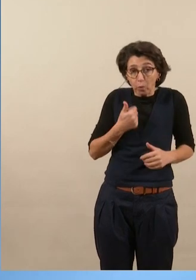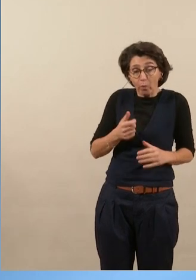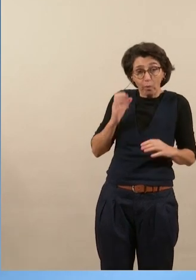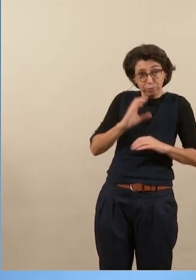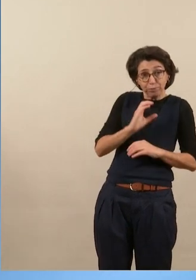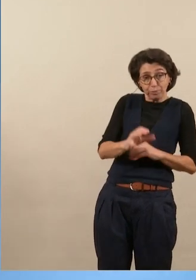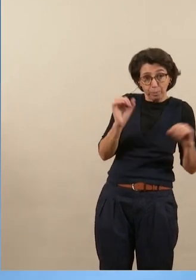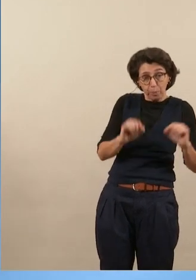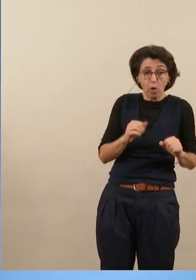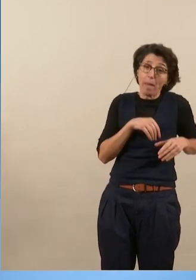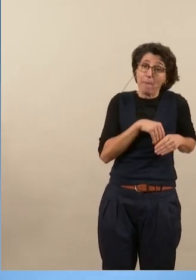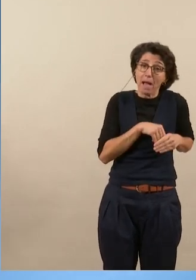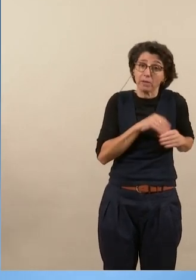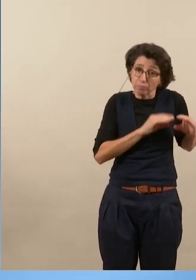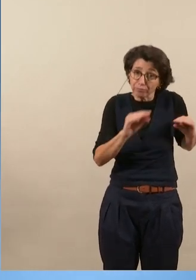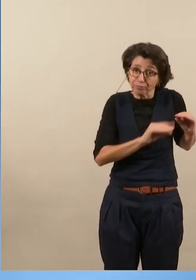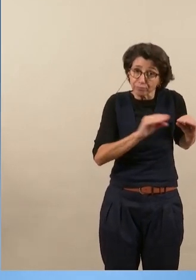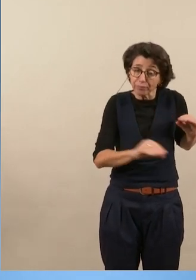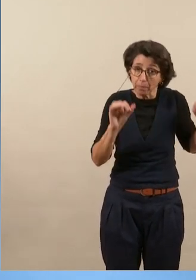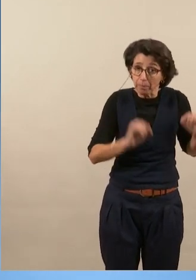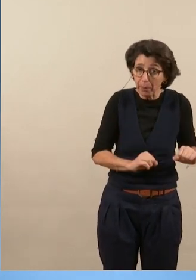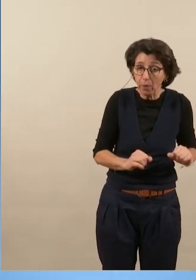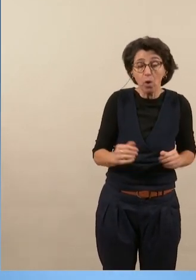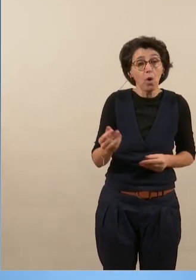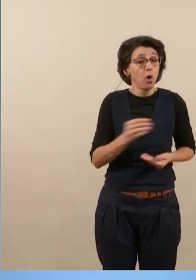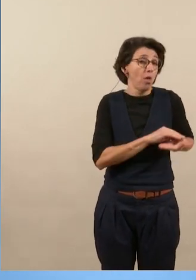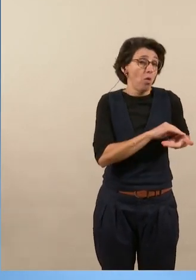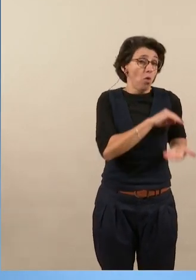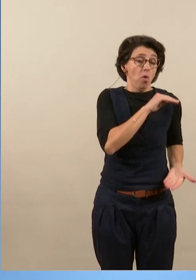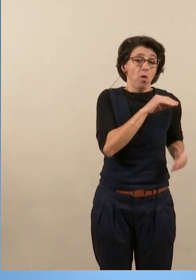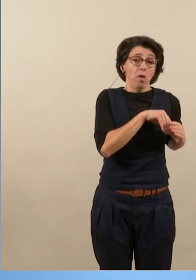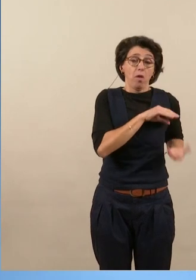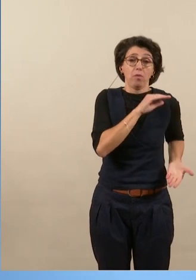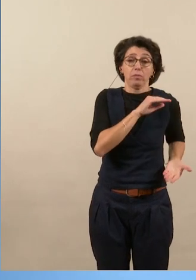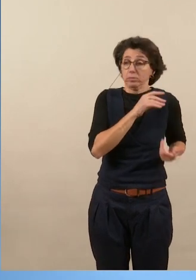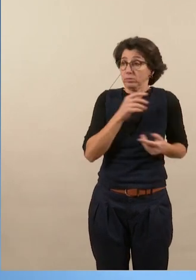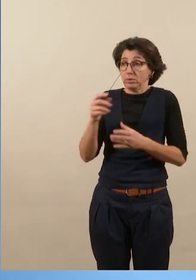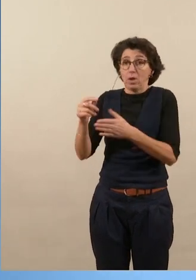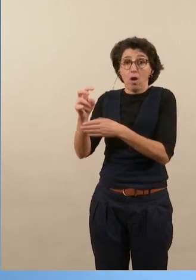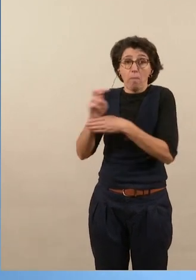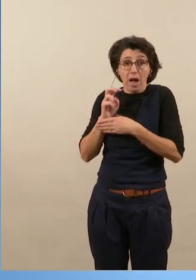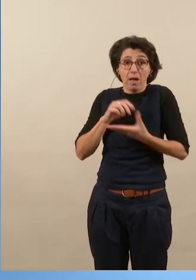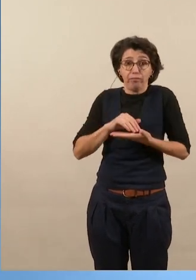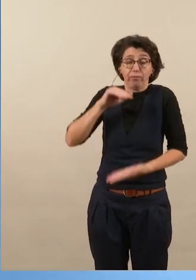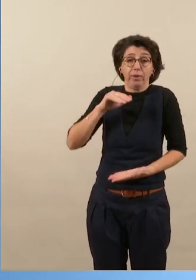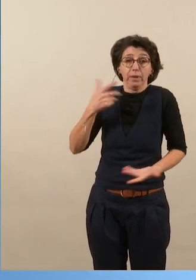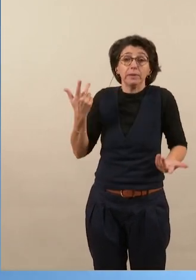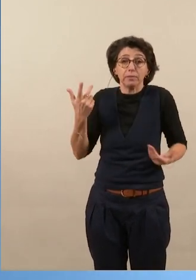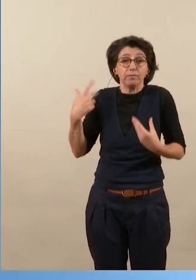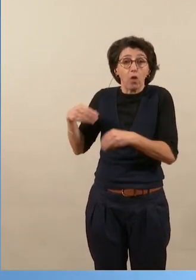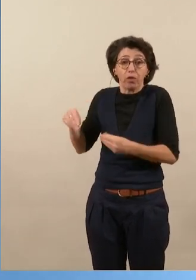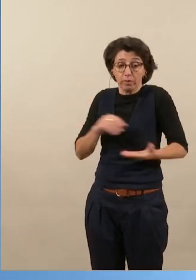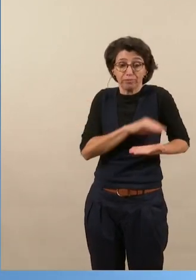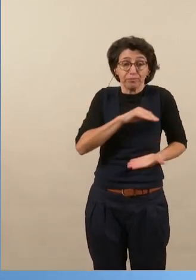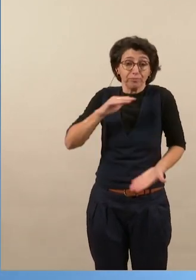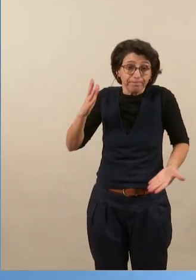l'épargne qui qui est généré c'est évidemment le l'emprunt c'est des cessions et et donc